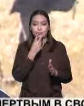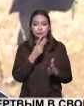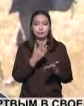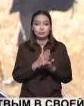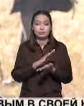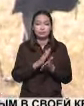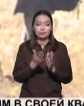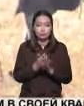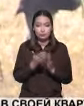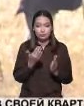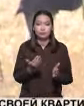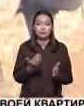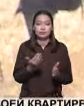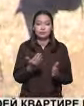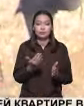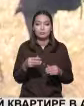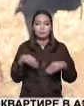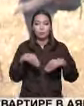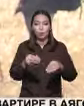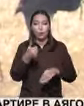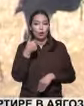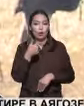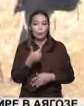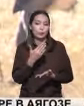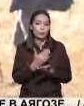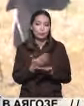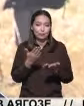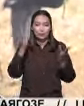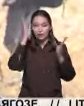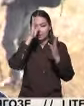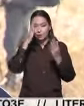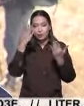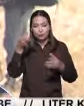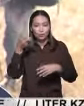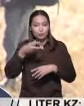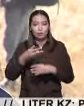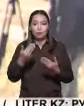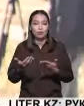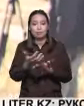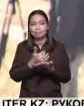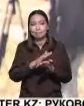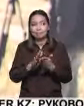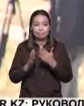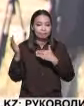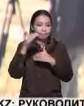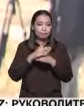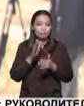Благоволит, дожди были. Урожай хороший. Поэтому сейчас погода стоит, стараемся убирать допоздна. Постараемся завершить и убрать